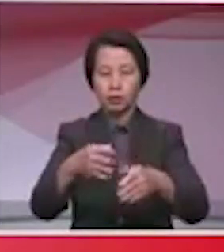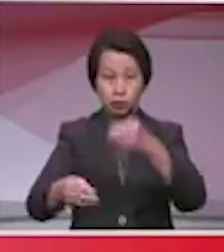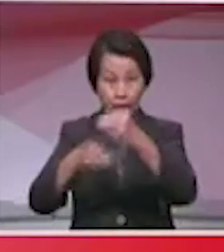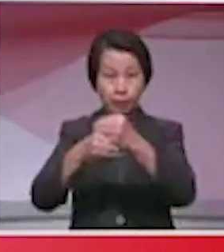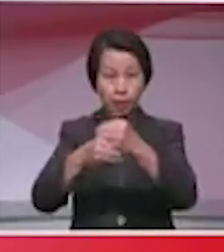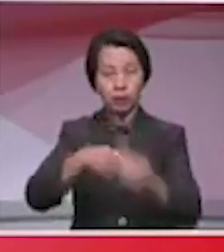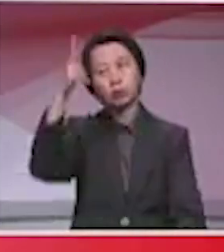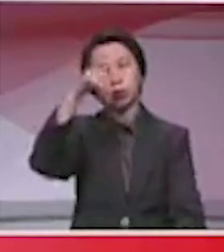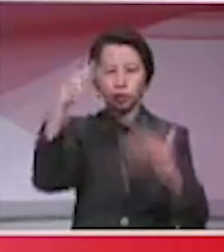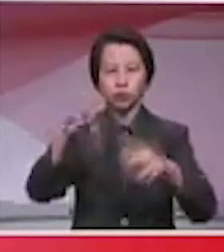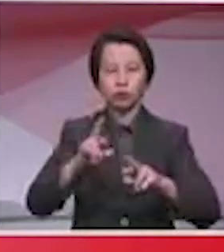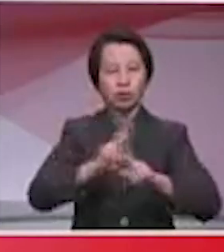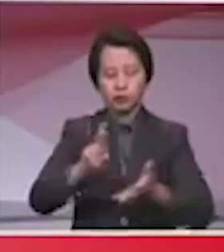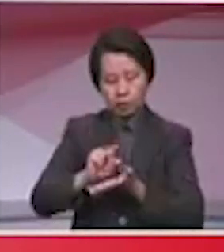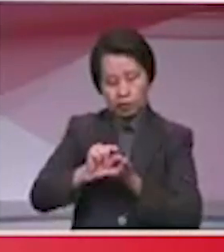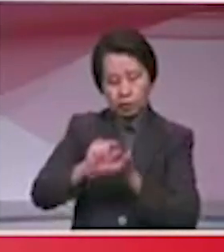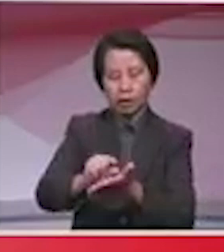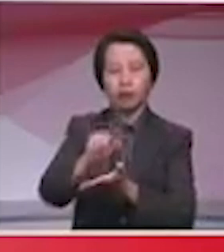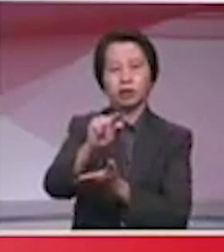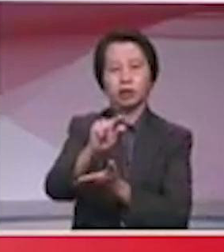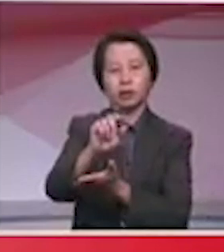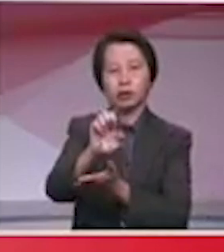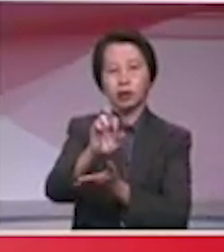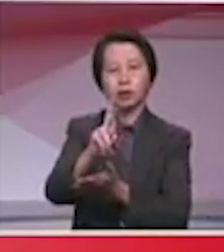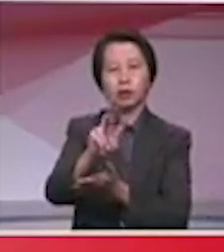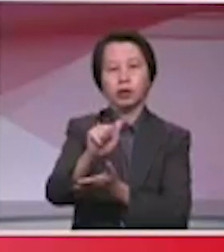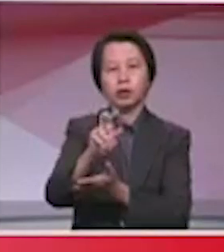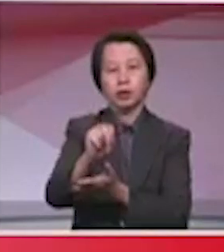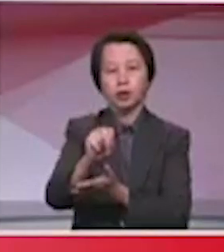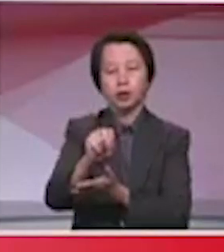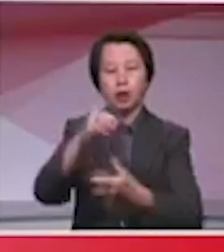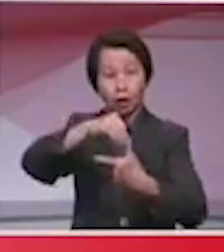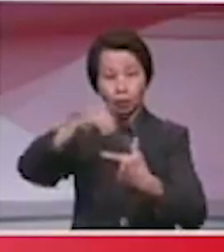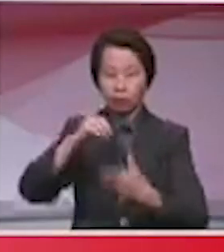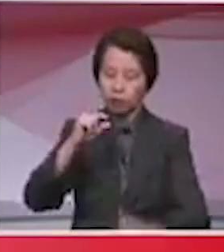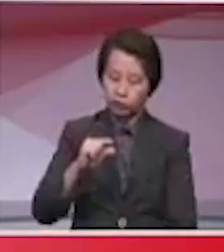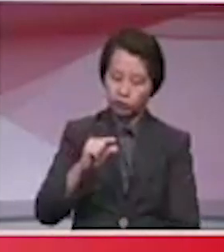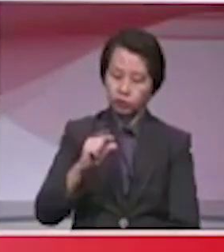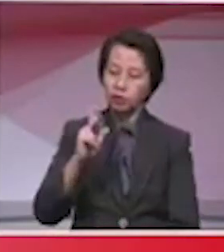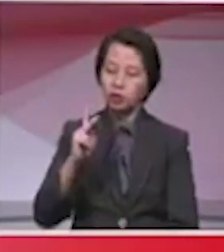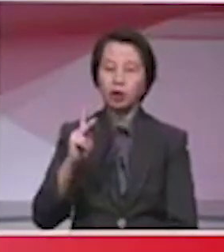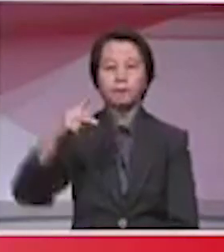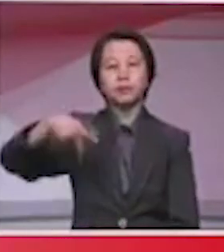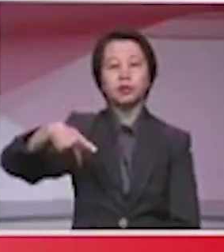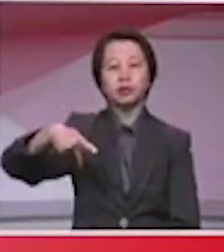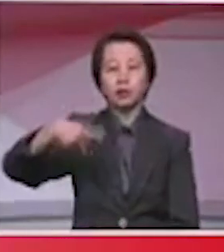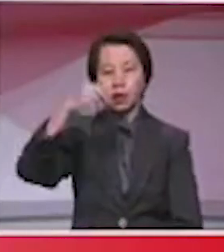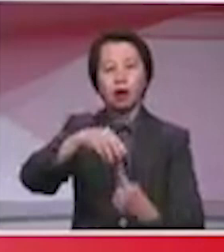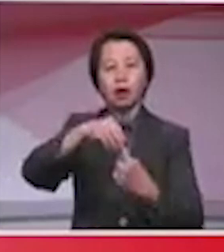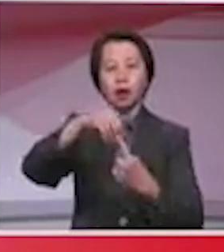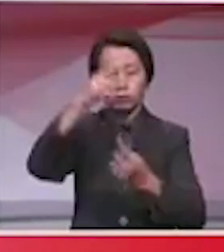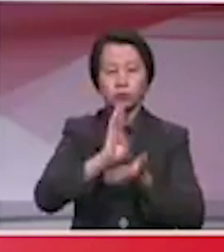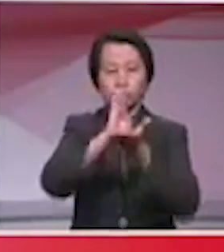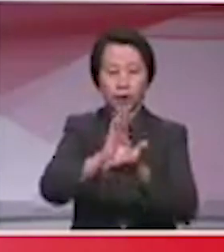pun menyediakan geran khas prihatin atau GKP khusus untuk membantu